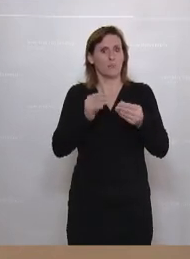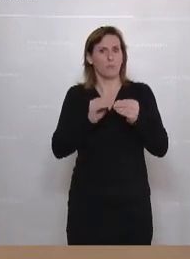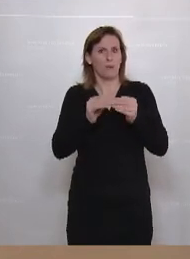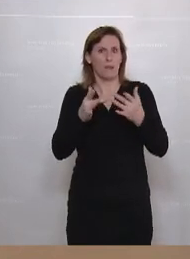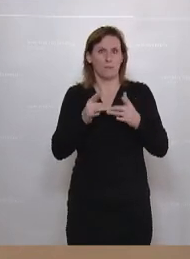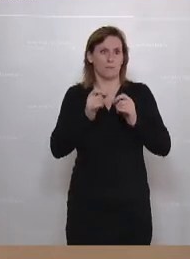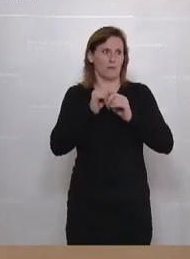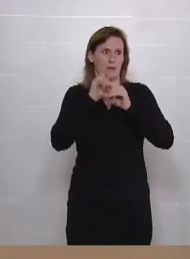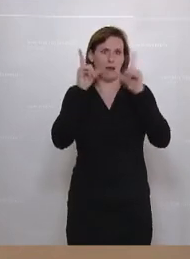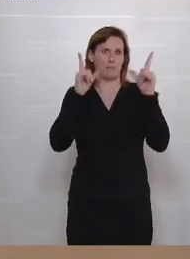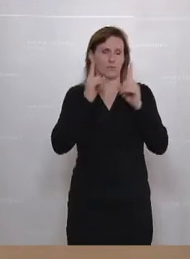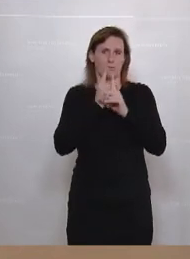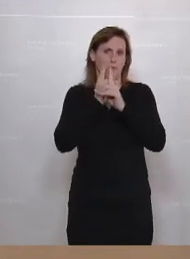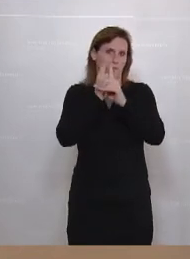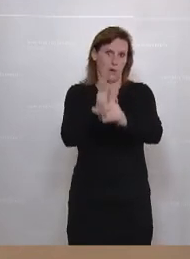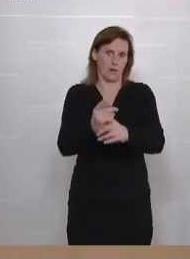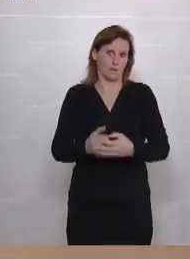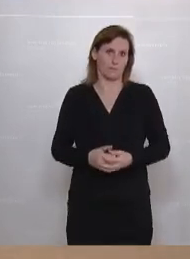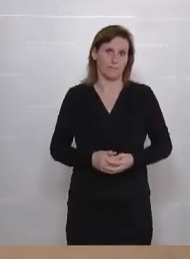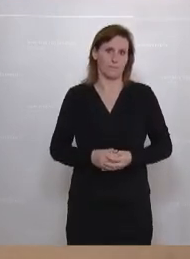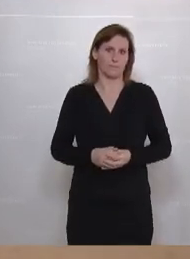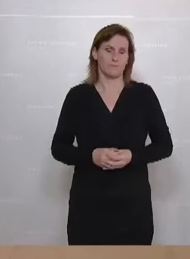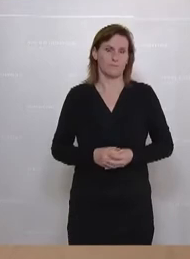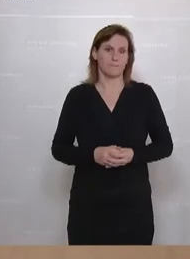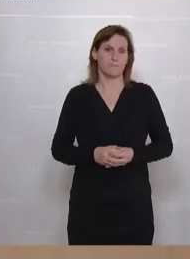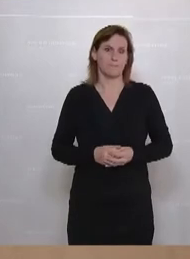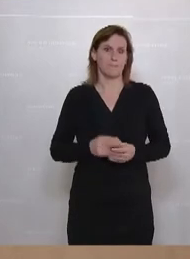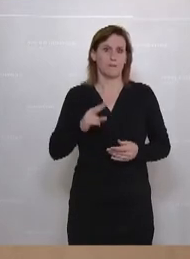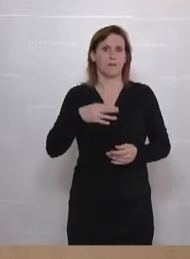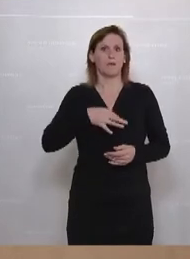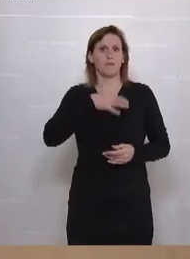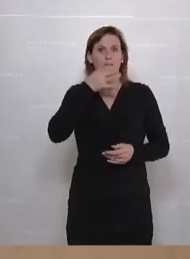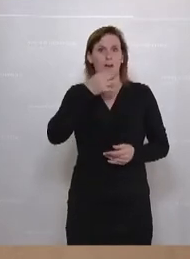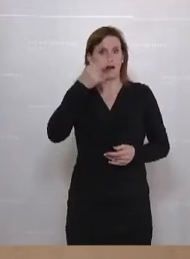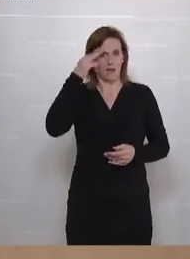Linie. Die nächste Frage stellt der Abgeordnete Machetti.